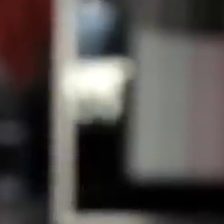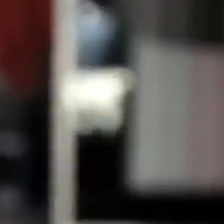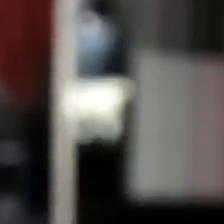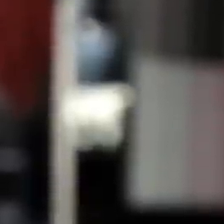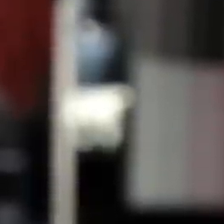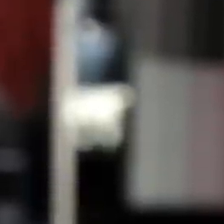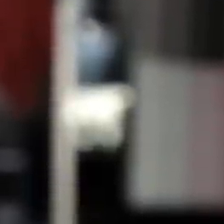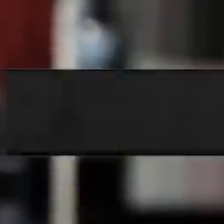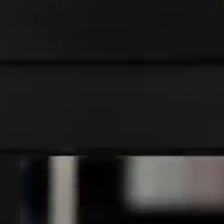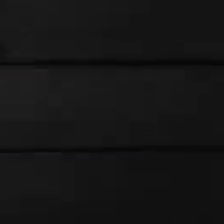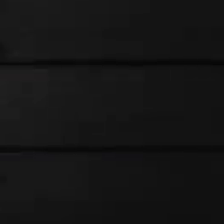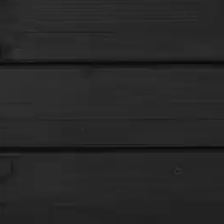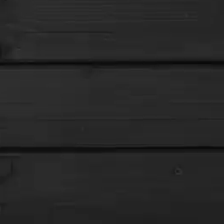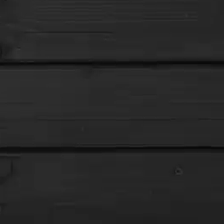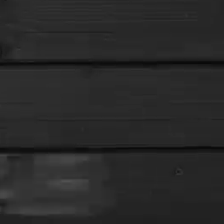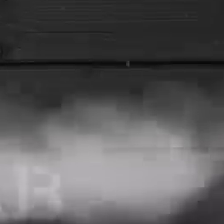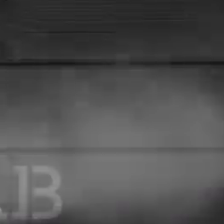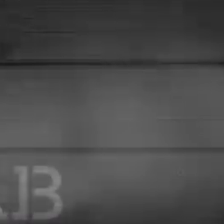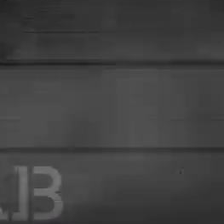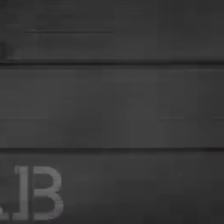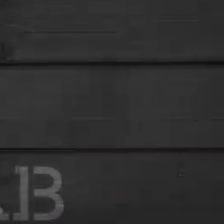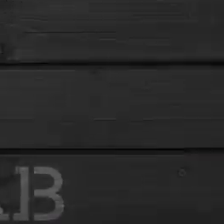Καλώς ήρθατε στο Kitchen Lab.